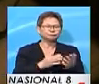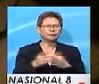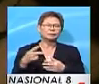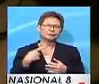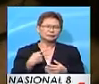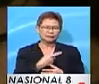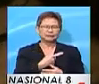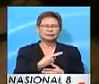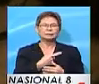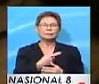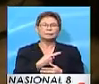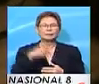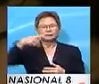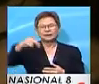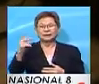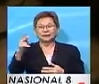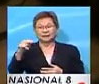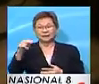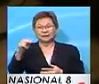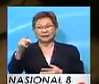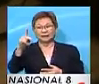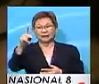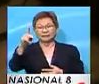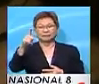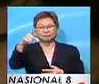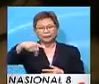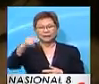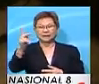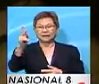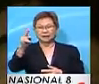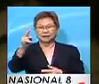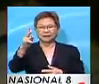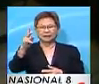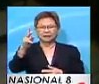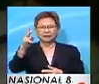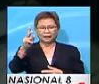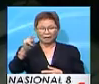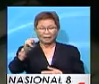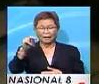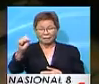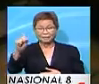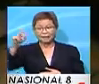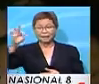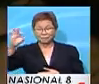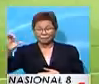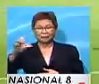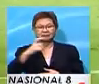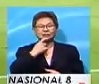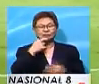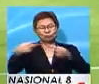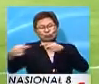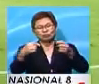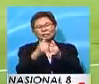berusaha untuk menghadapi pasukan Melaka tambahan pula di heg